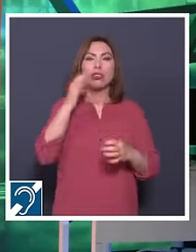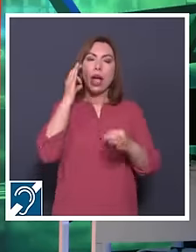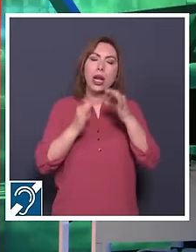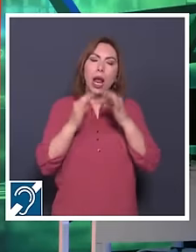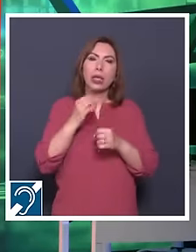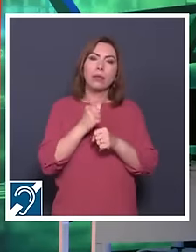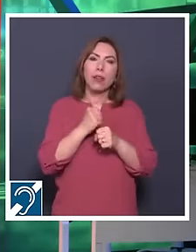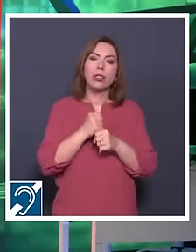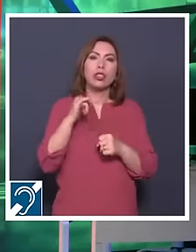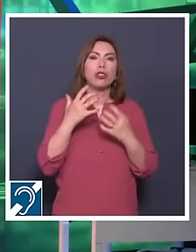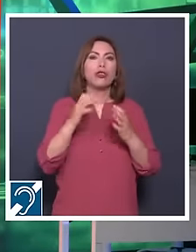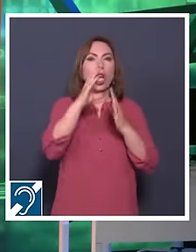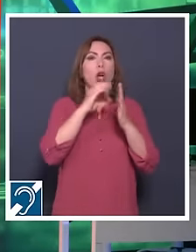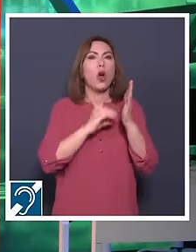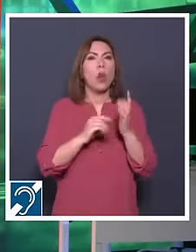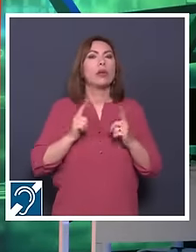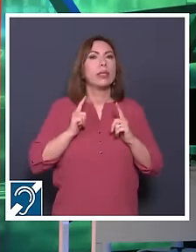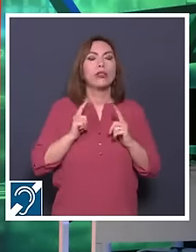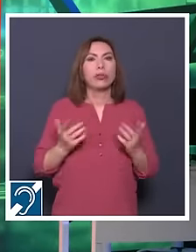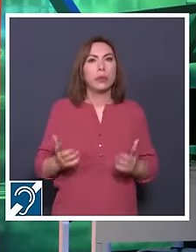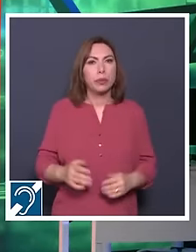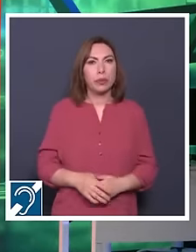analize vor face și ce concluzii așteptăm?